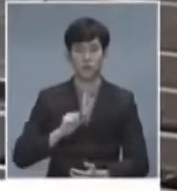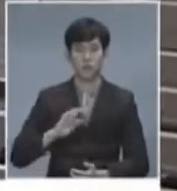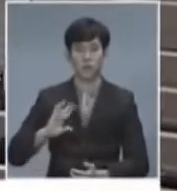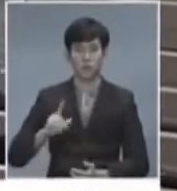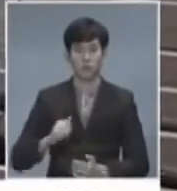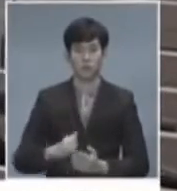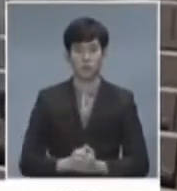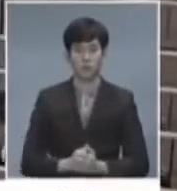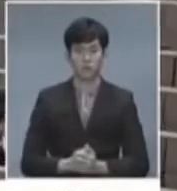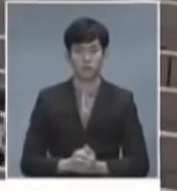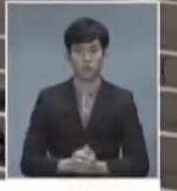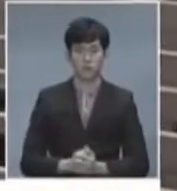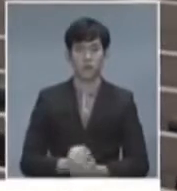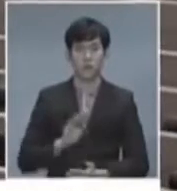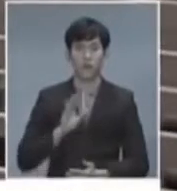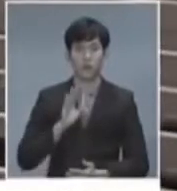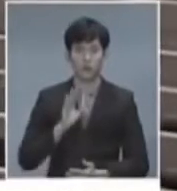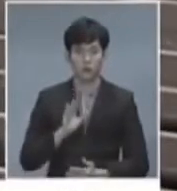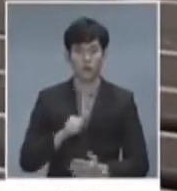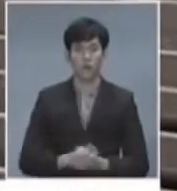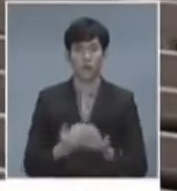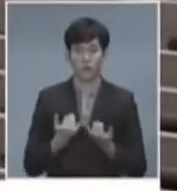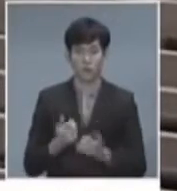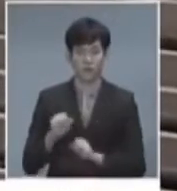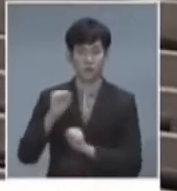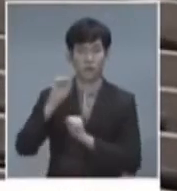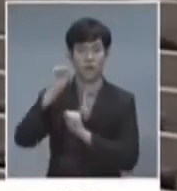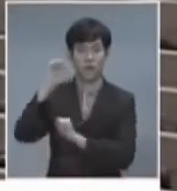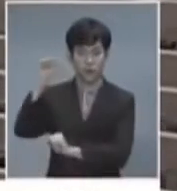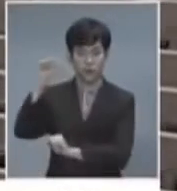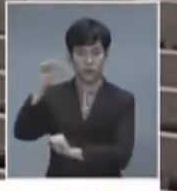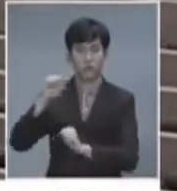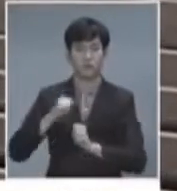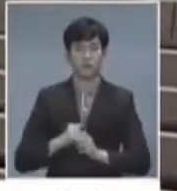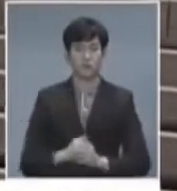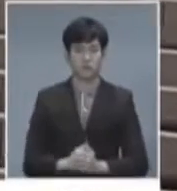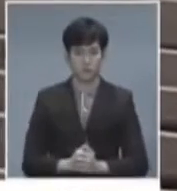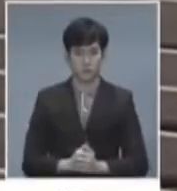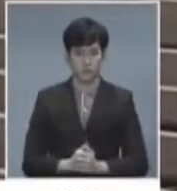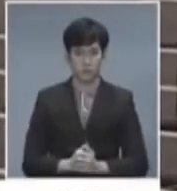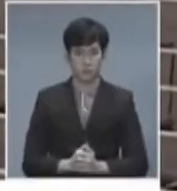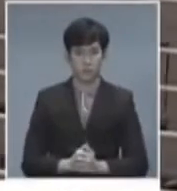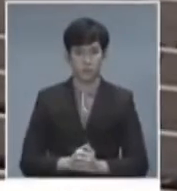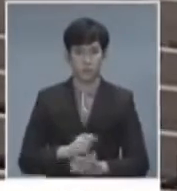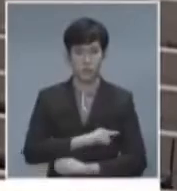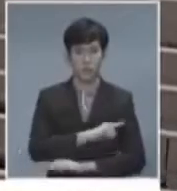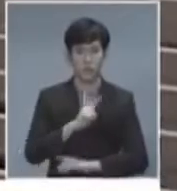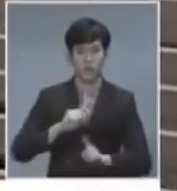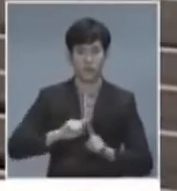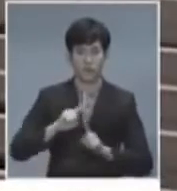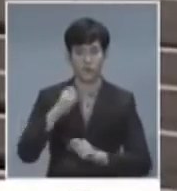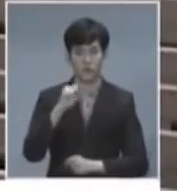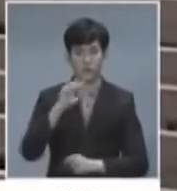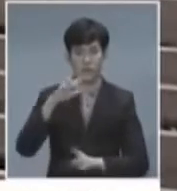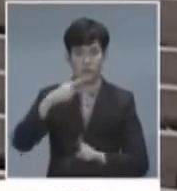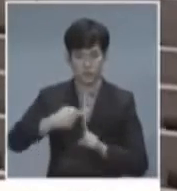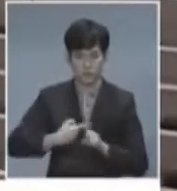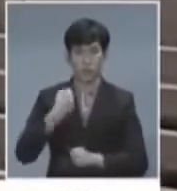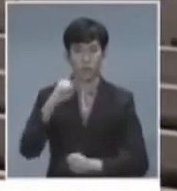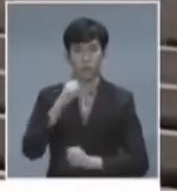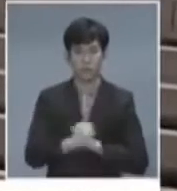ที่สำนักพระราชวังได้ออกประกาศสำนักพระราชวังลงวันที่13ตุลาคมพุ